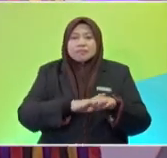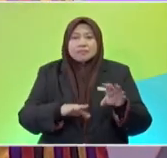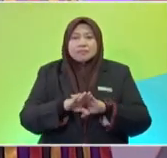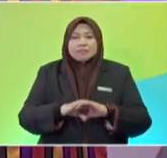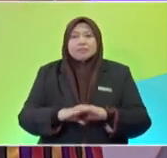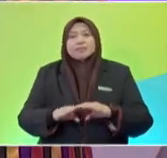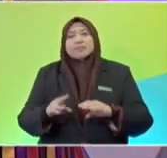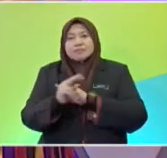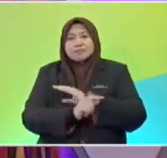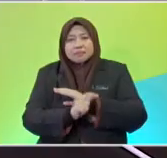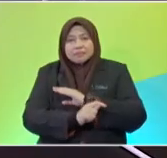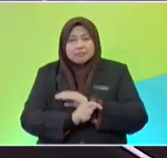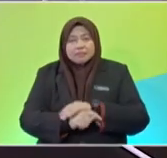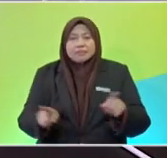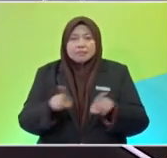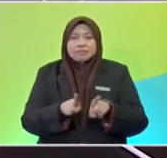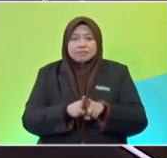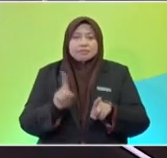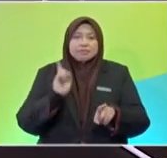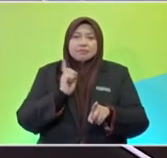ini ah sama-sama